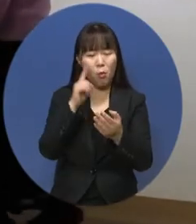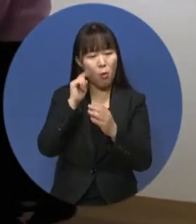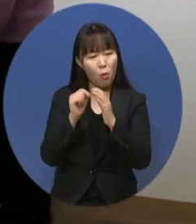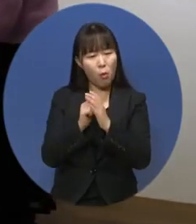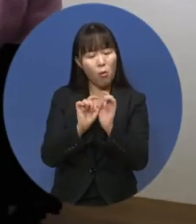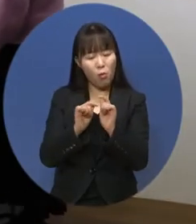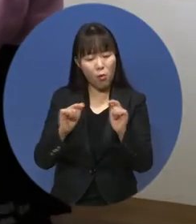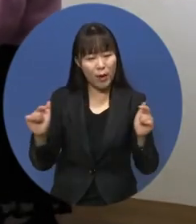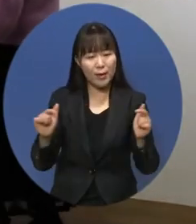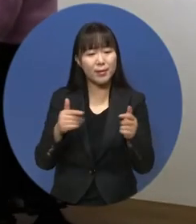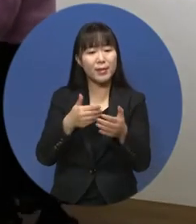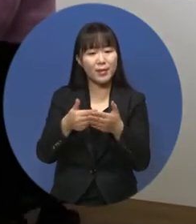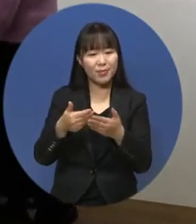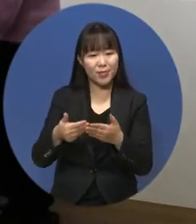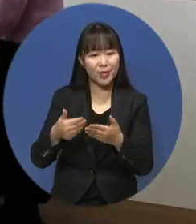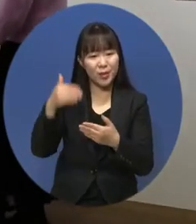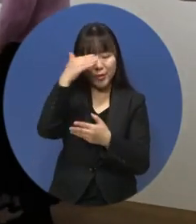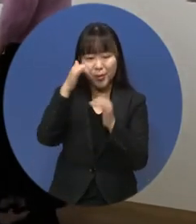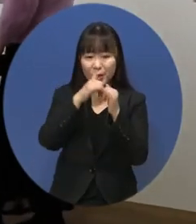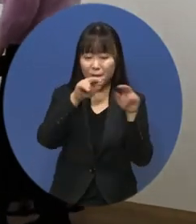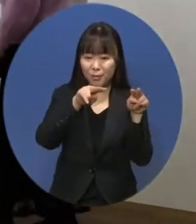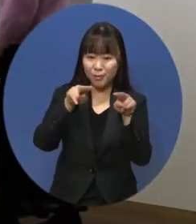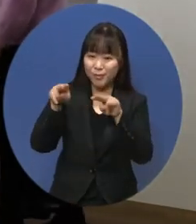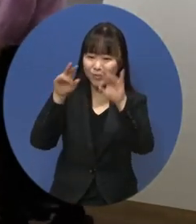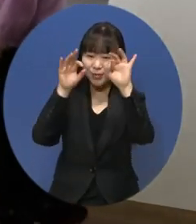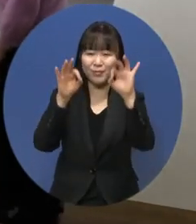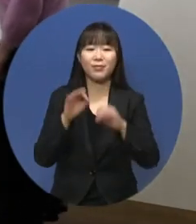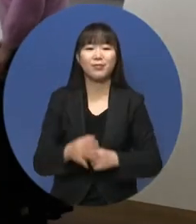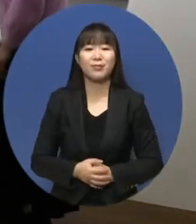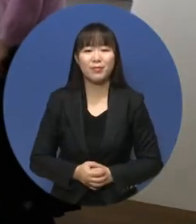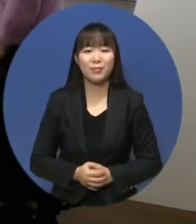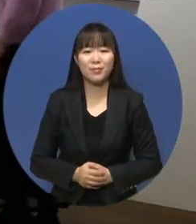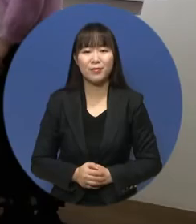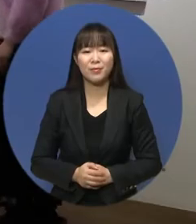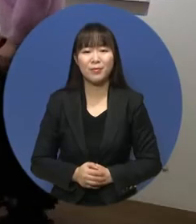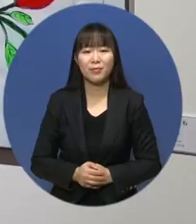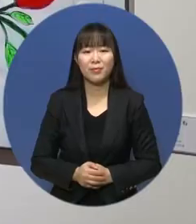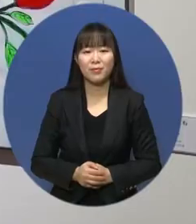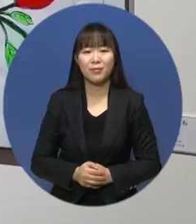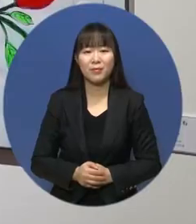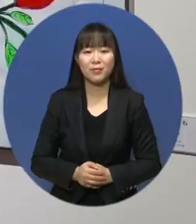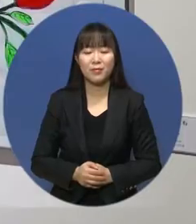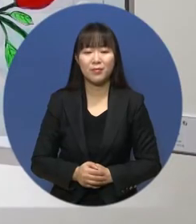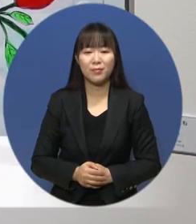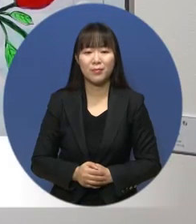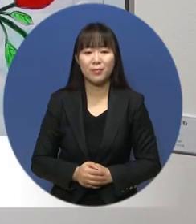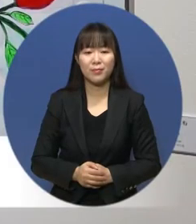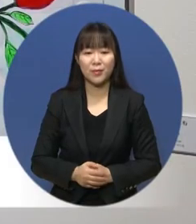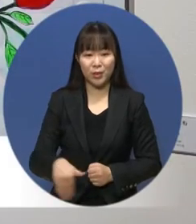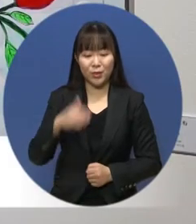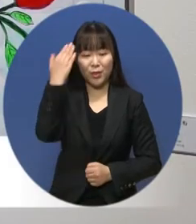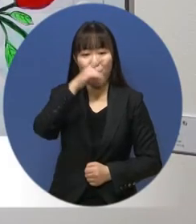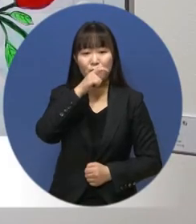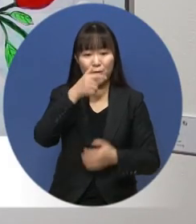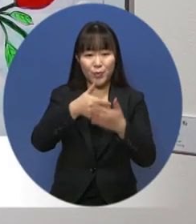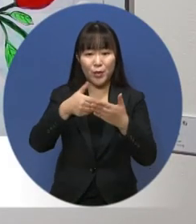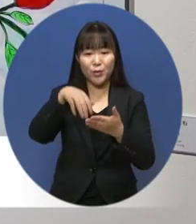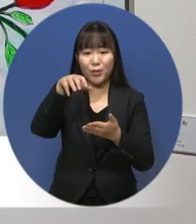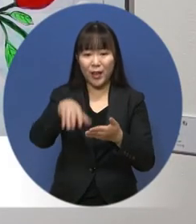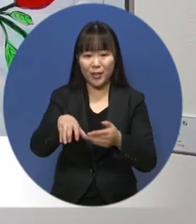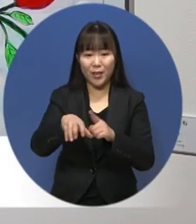개성적이고 다양한 작품들이 관람객들의 시선을 사로잡고 있습니다. 저희